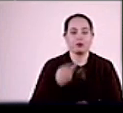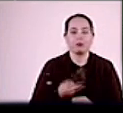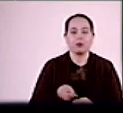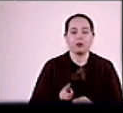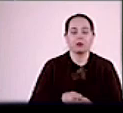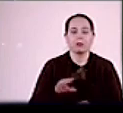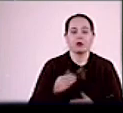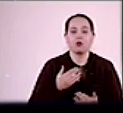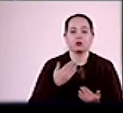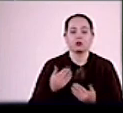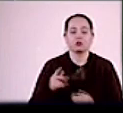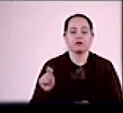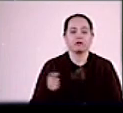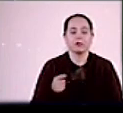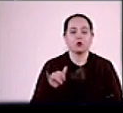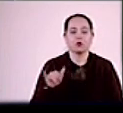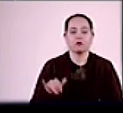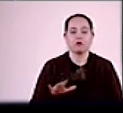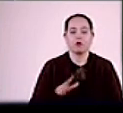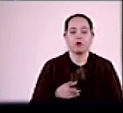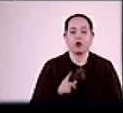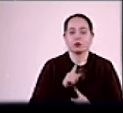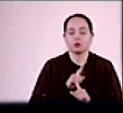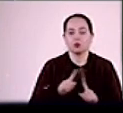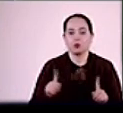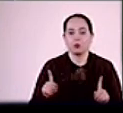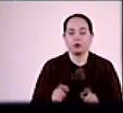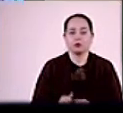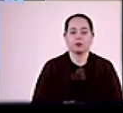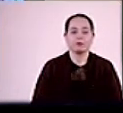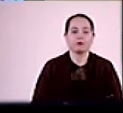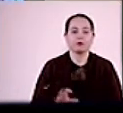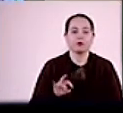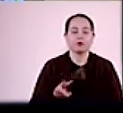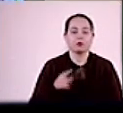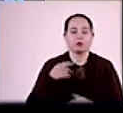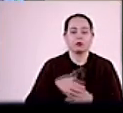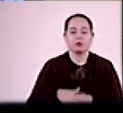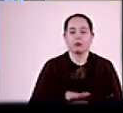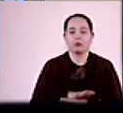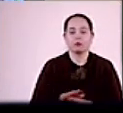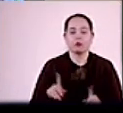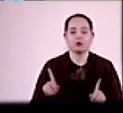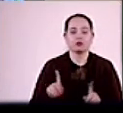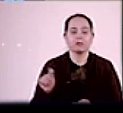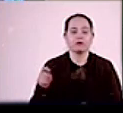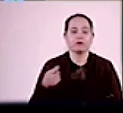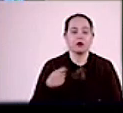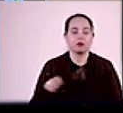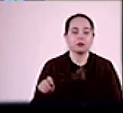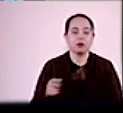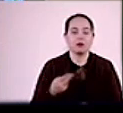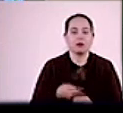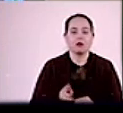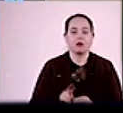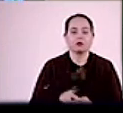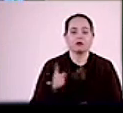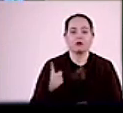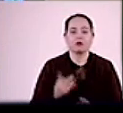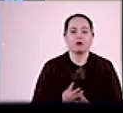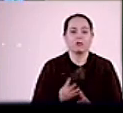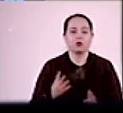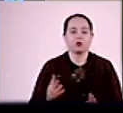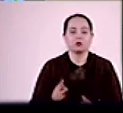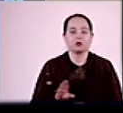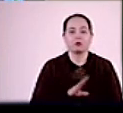и отношение к войне у него особенное. Он не понимает, что война – это в первую